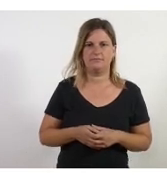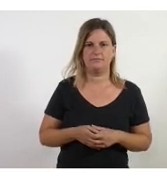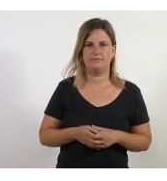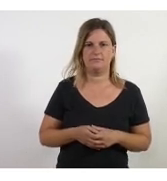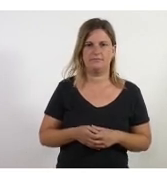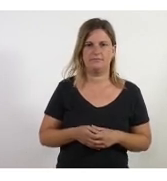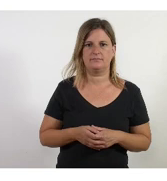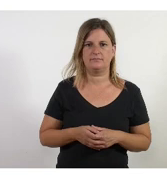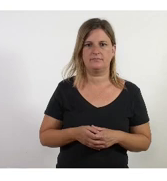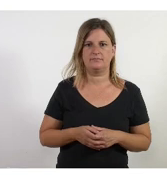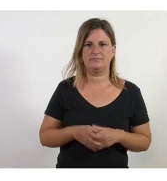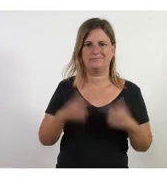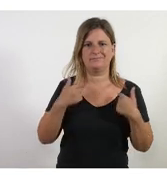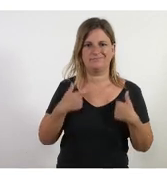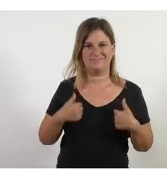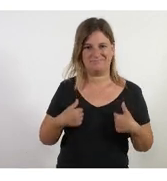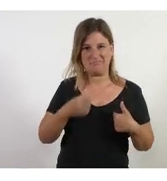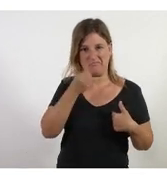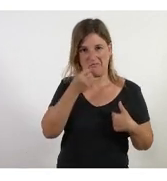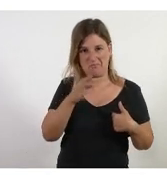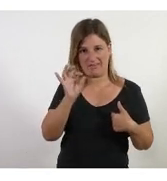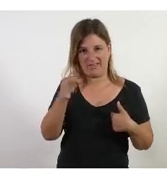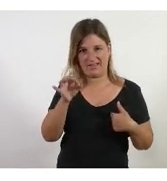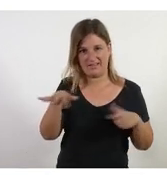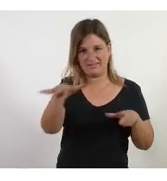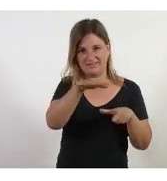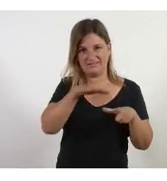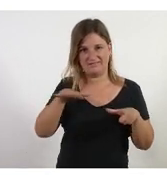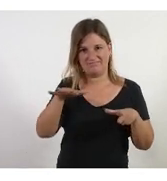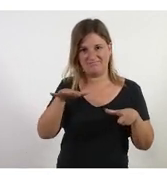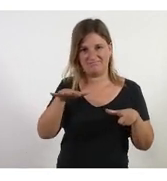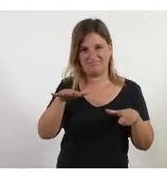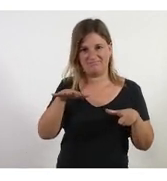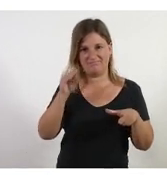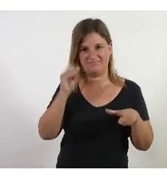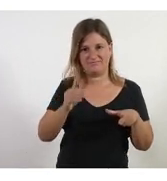Si està molt bé aquí, eh? Està superbé.